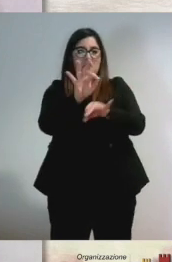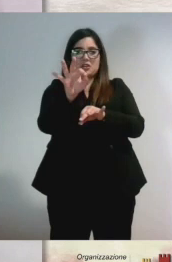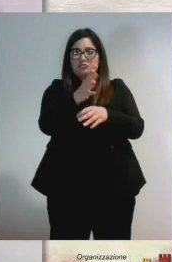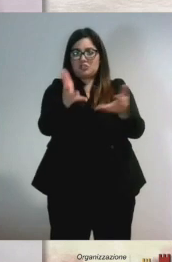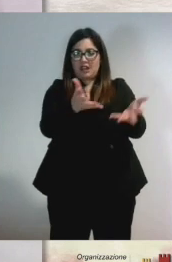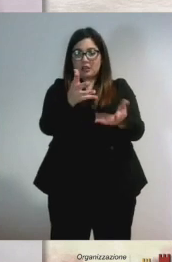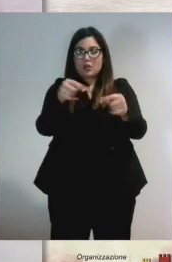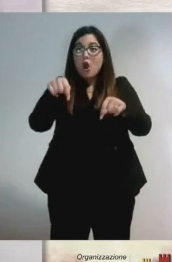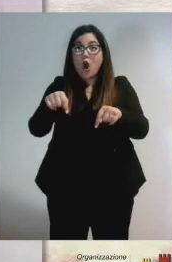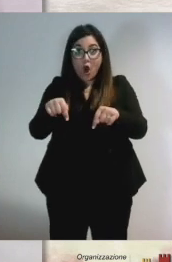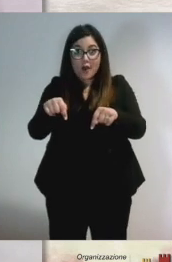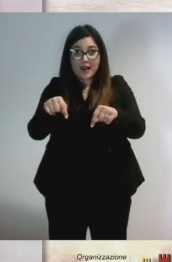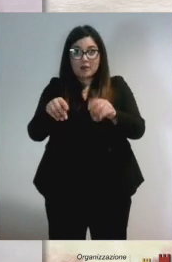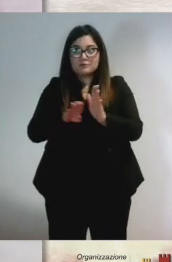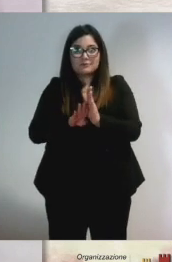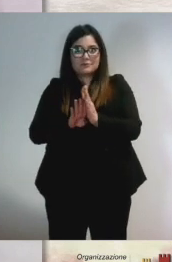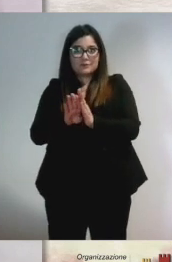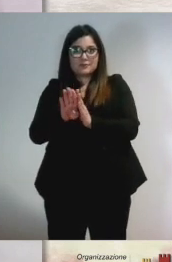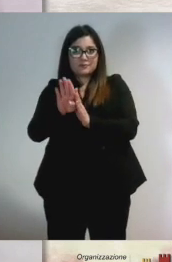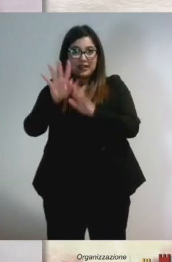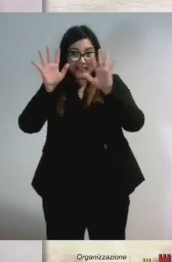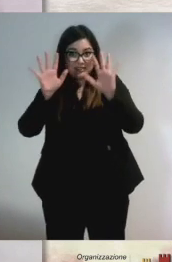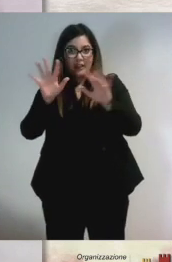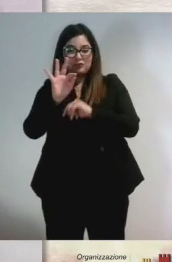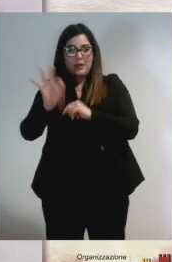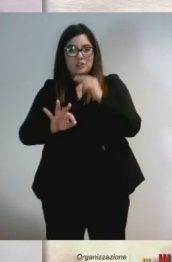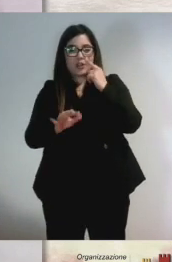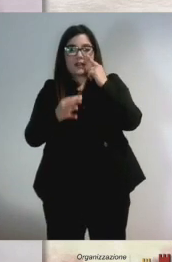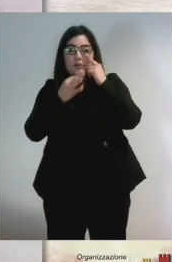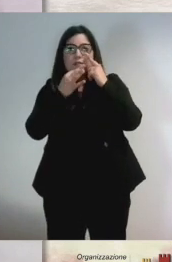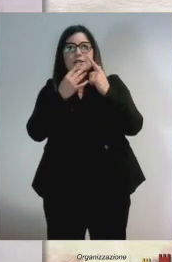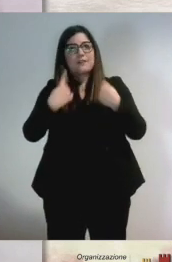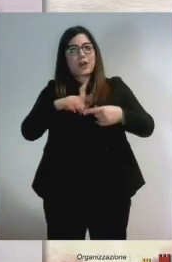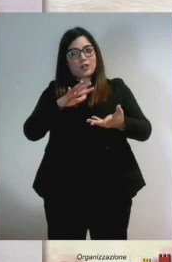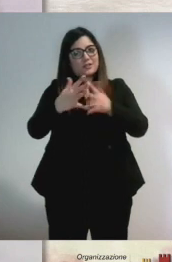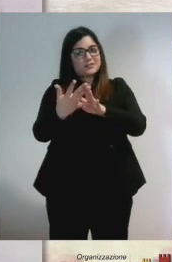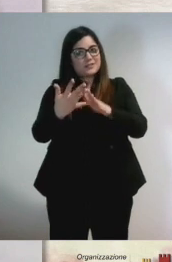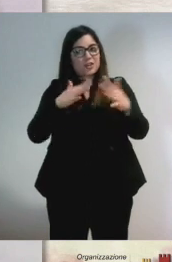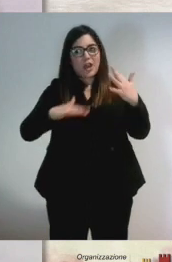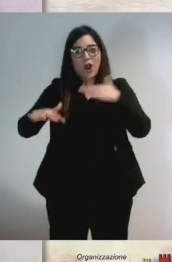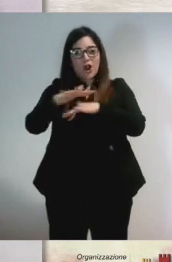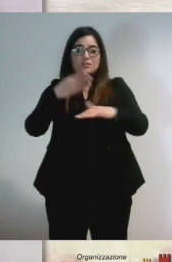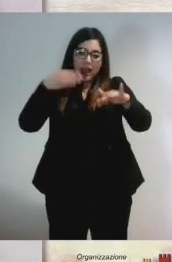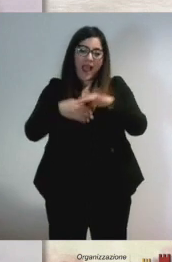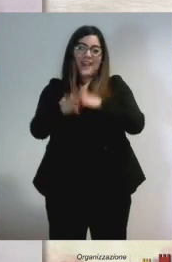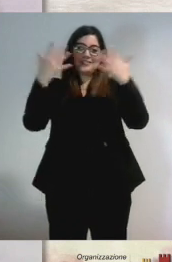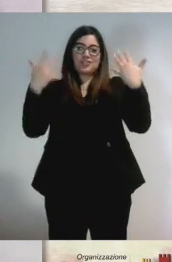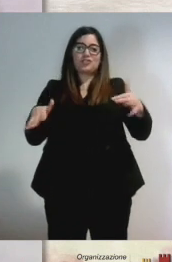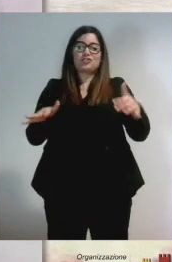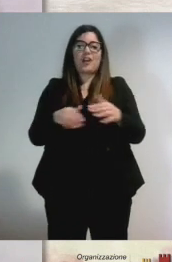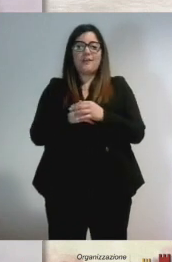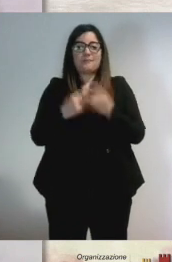siamo ormai entrati in una transizione ecologica una transizione che ci sposta